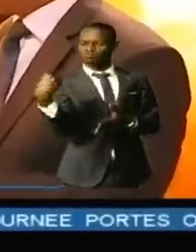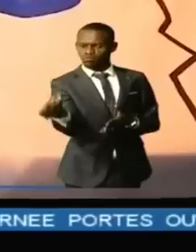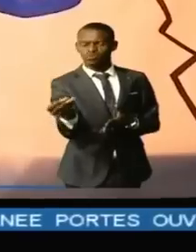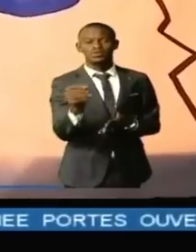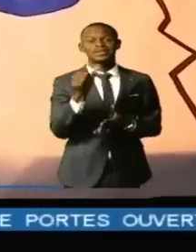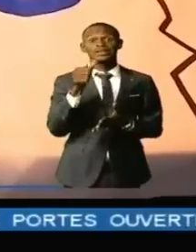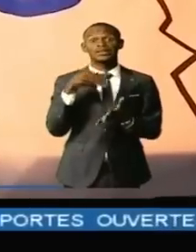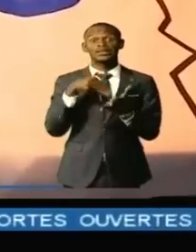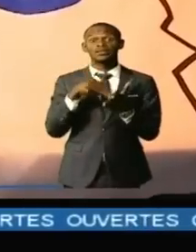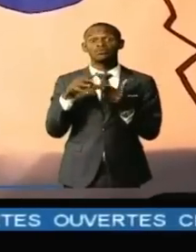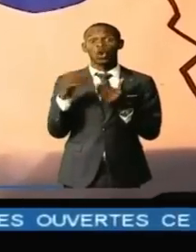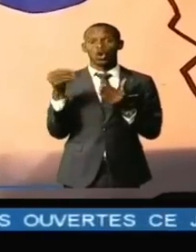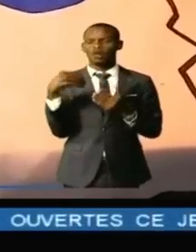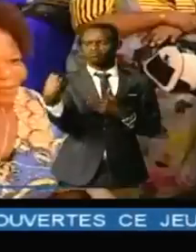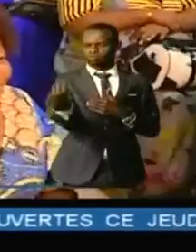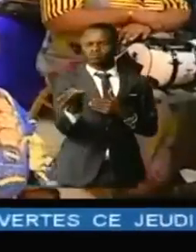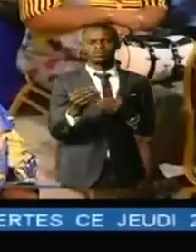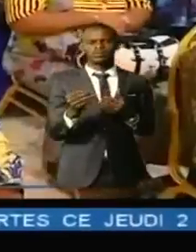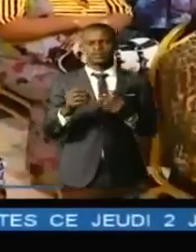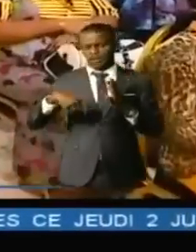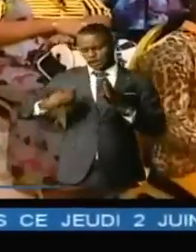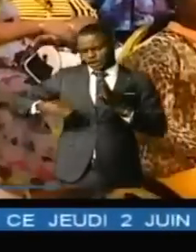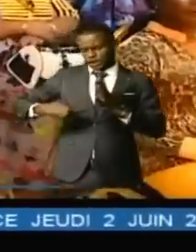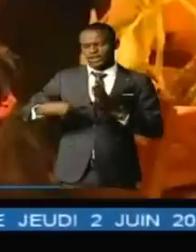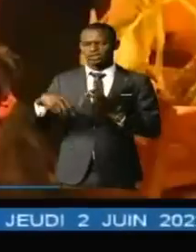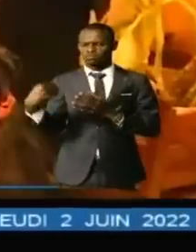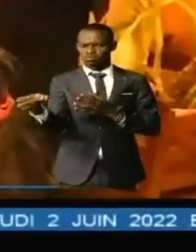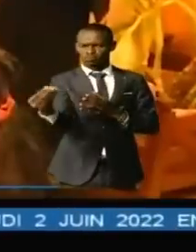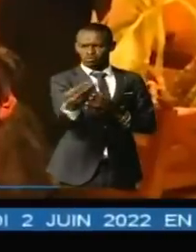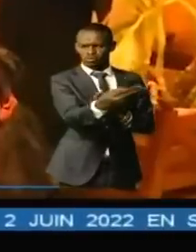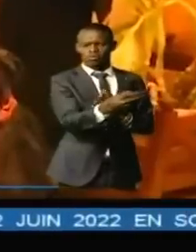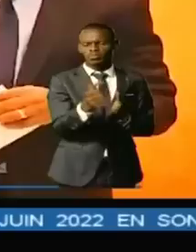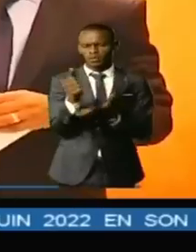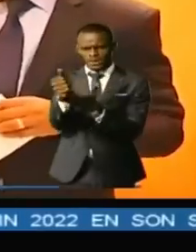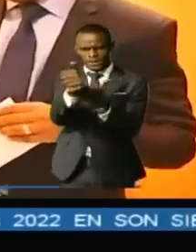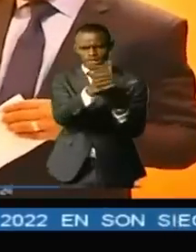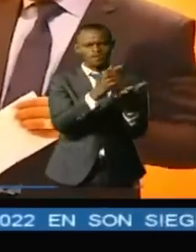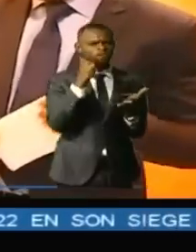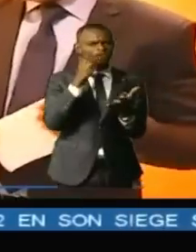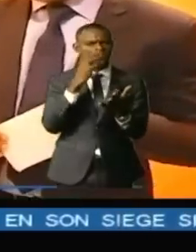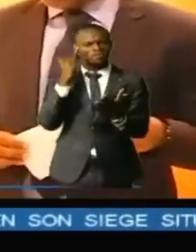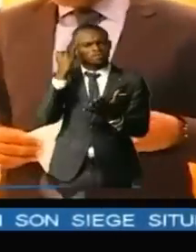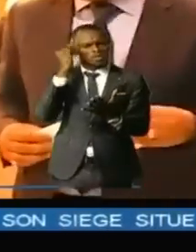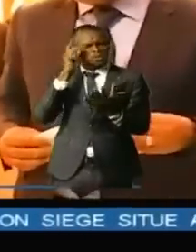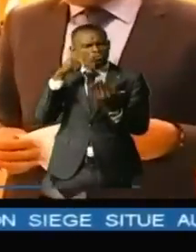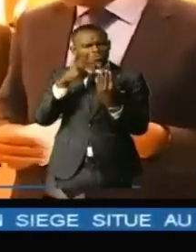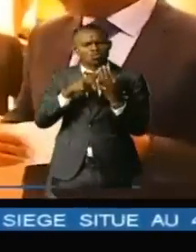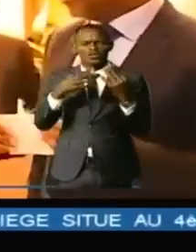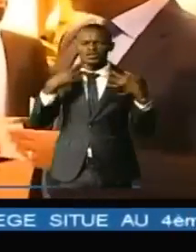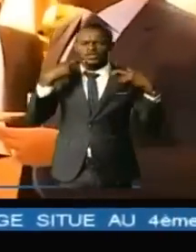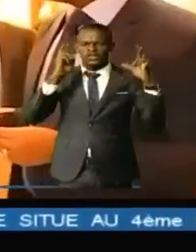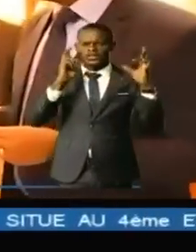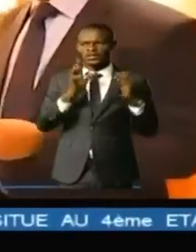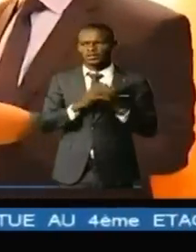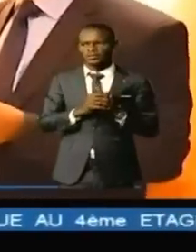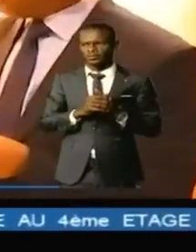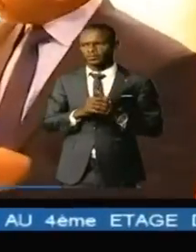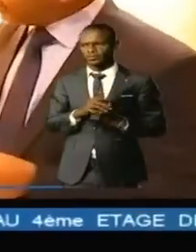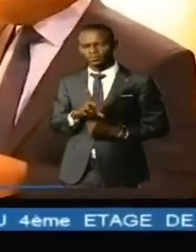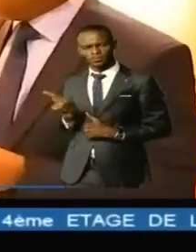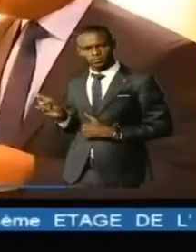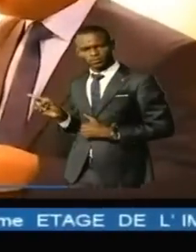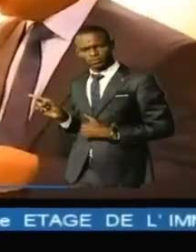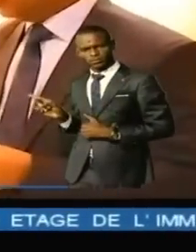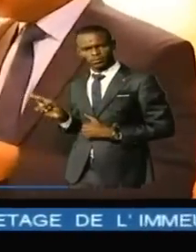Question d'encourager les femmes de son parti de réaliser de grands projets. Madame la Présidente, en mon nom et au nom du